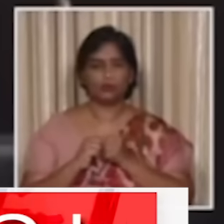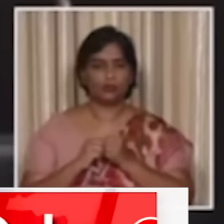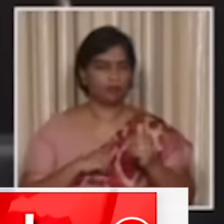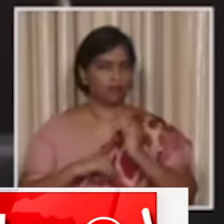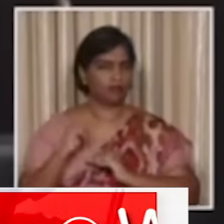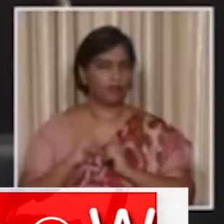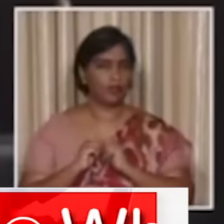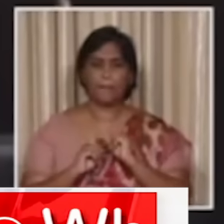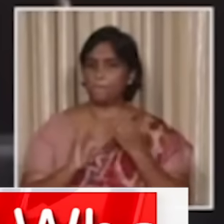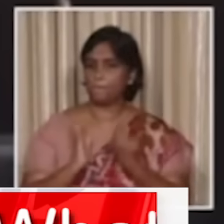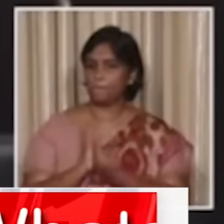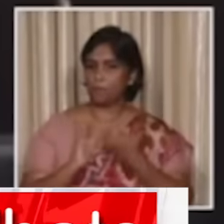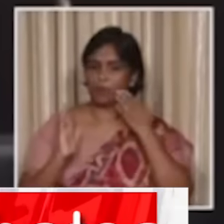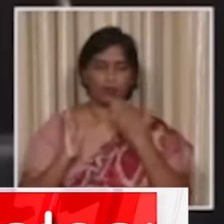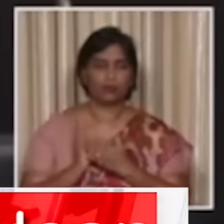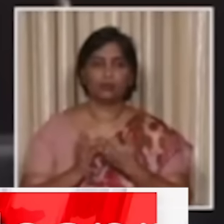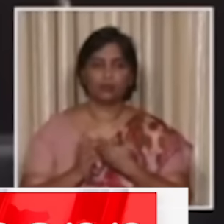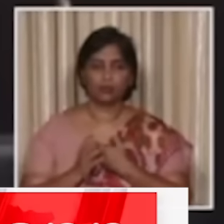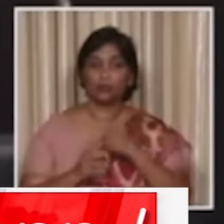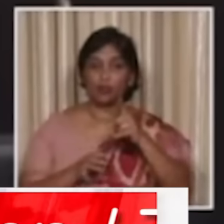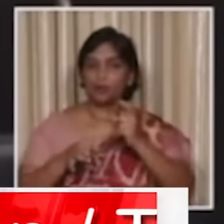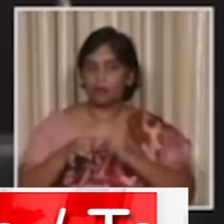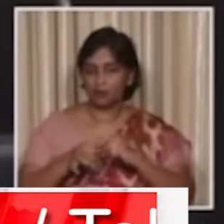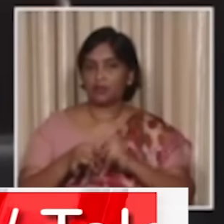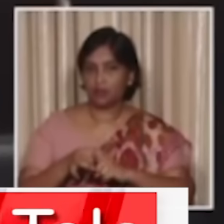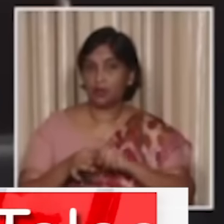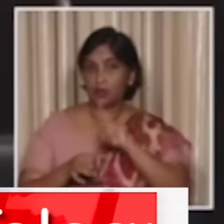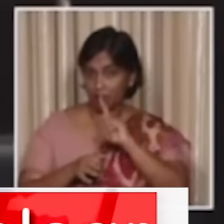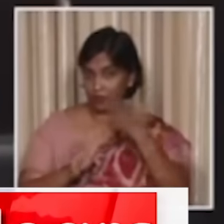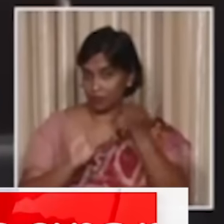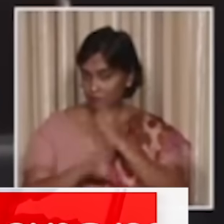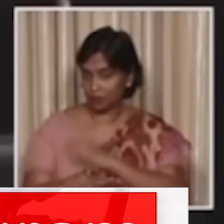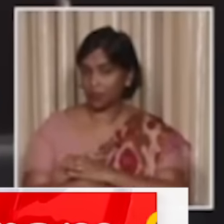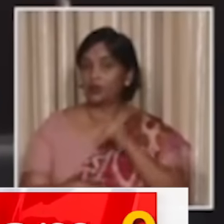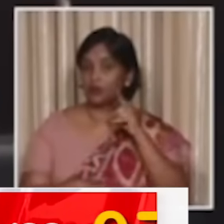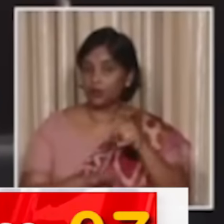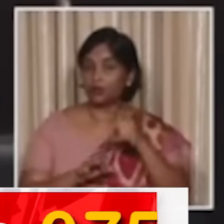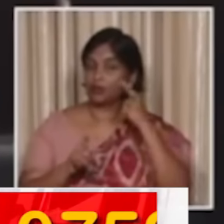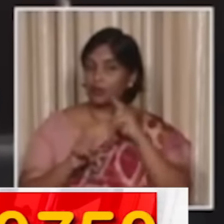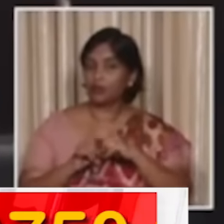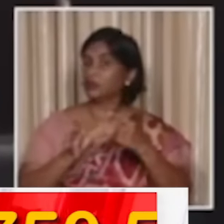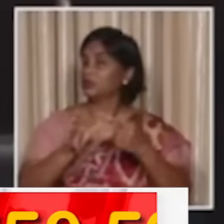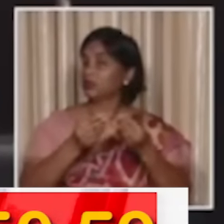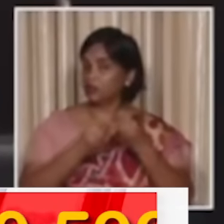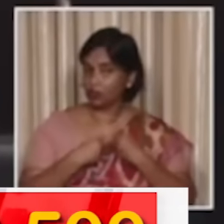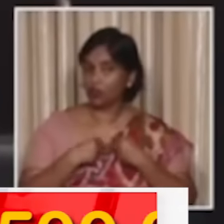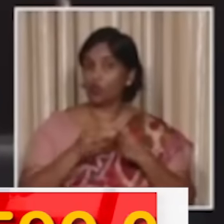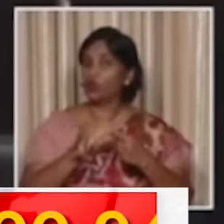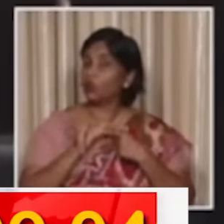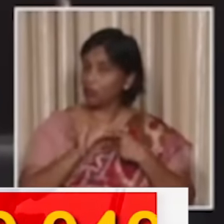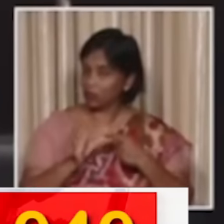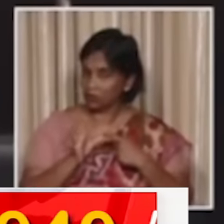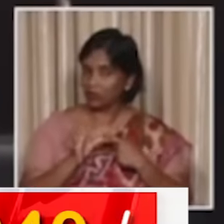කරපු ප්‍රතිපත්ති පිළිබඳව මම ඔබතුමාවෙන් ප්‍රශ්න කීපයකුත් අහලා තිබුණා මීට කලින්. ඔබතුමාගේ පිළිබඳව ලබා දුන්නු